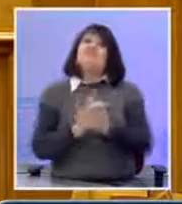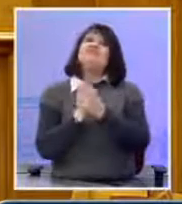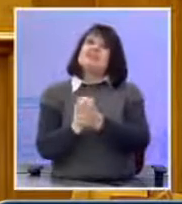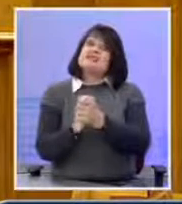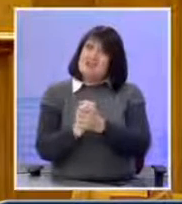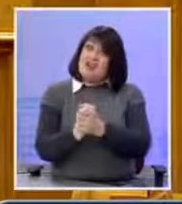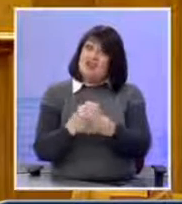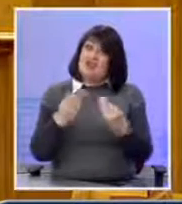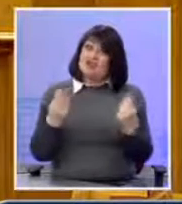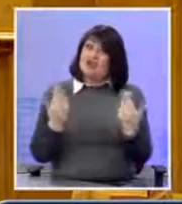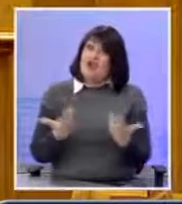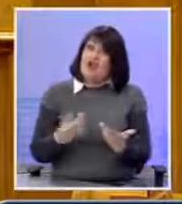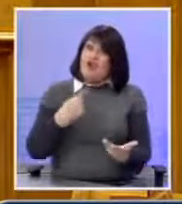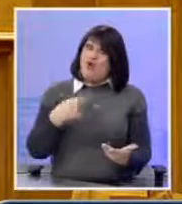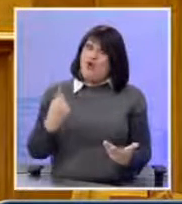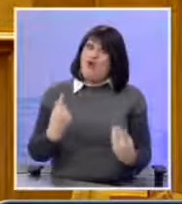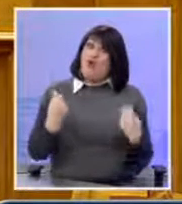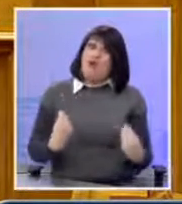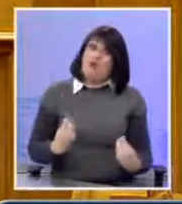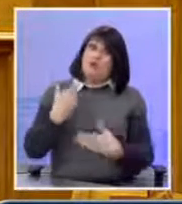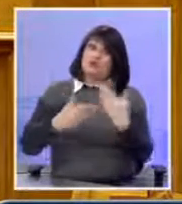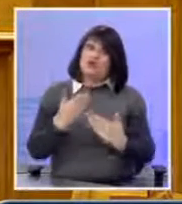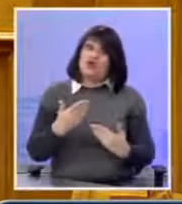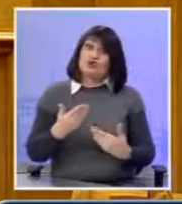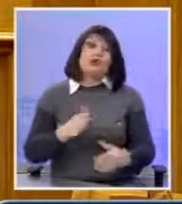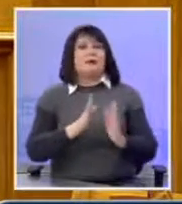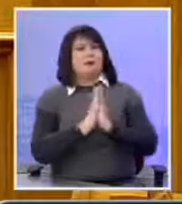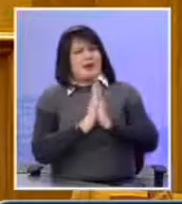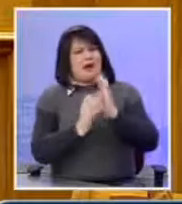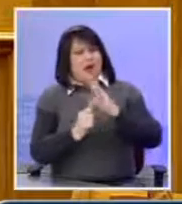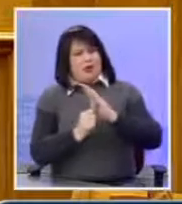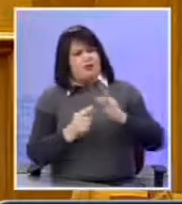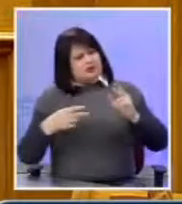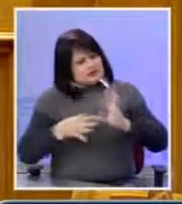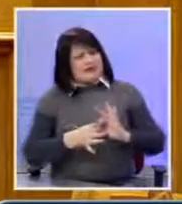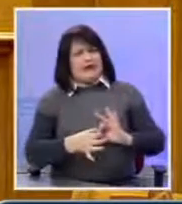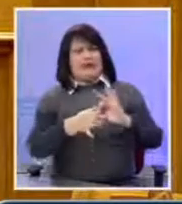την κοινοβουλευτική σας ευπρέπεια. Σας παρακαλώ, κύριε Υπουργέ, σε αυτό το κοινοβούλιο. Κύριε Υπουργέ, συνεχίστε.